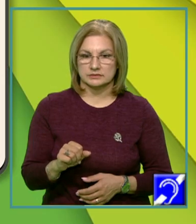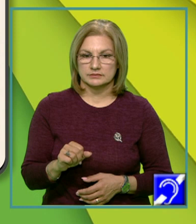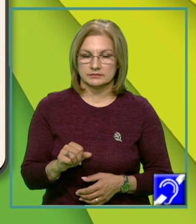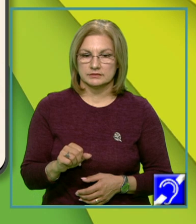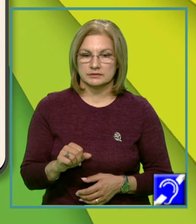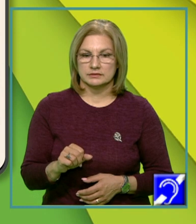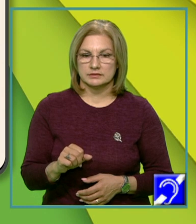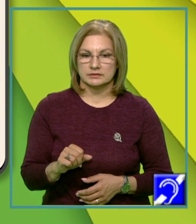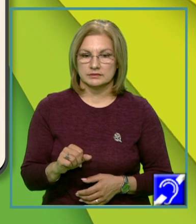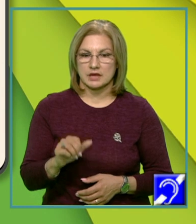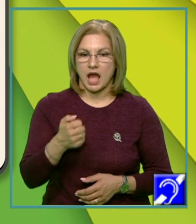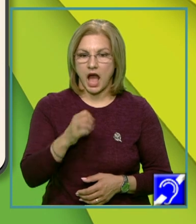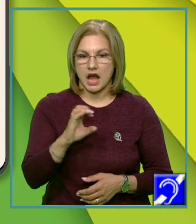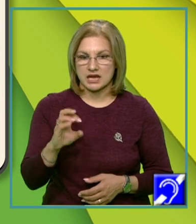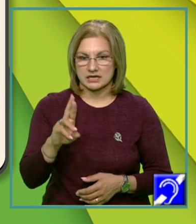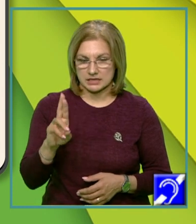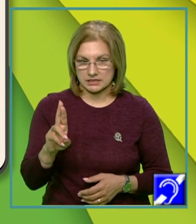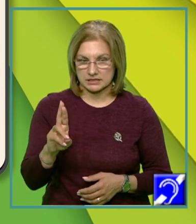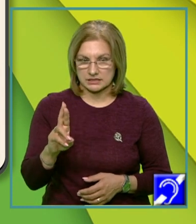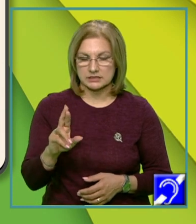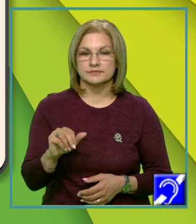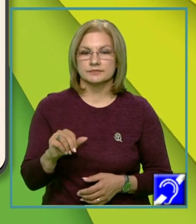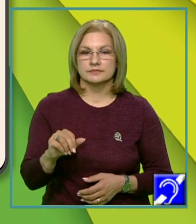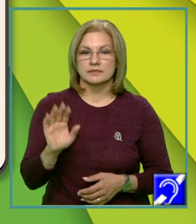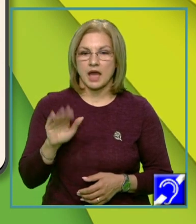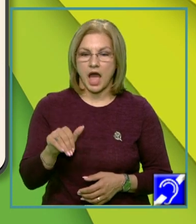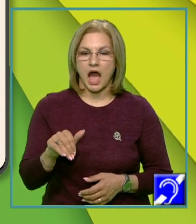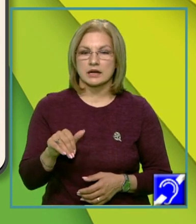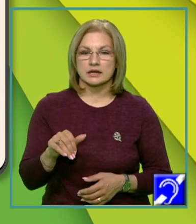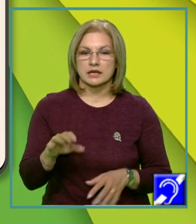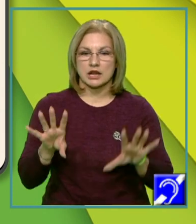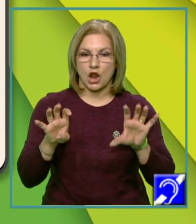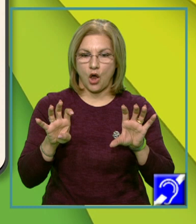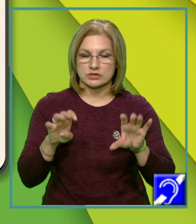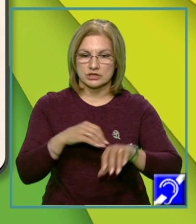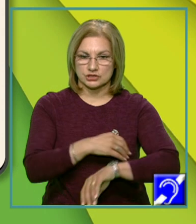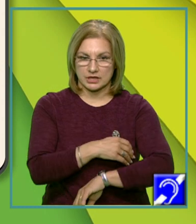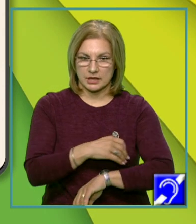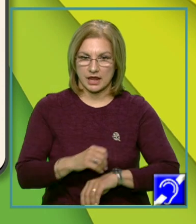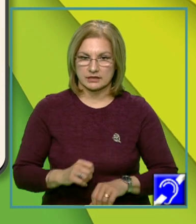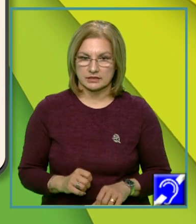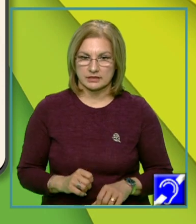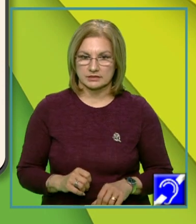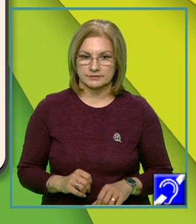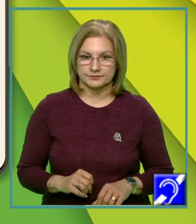machinerya3 c r a re 98 grade